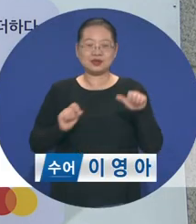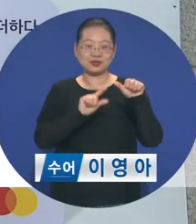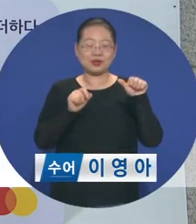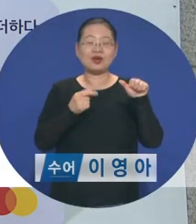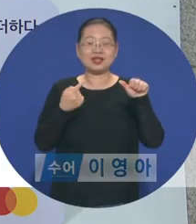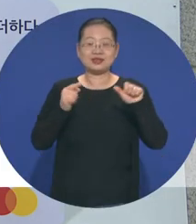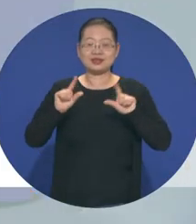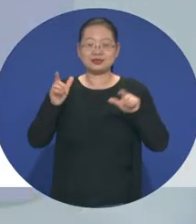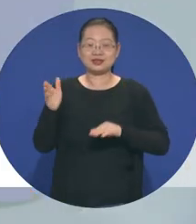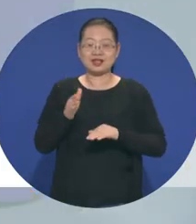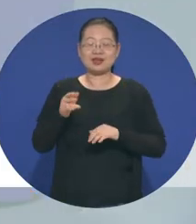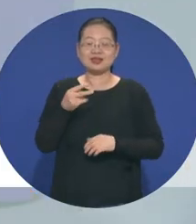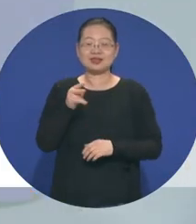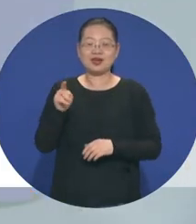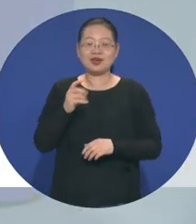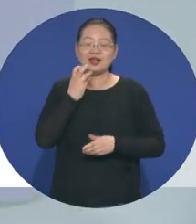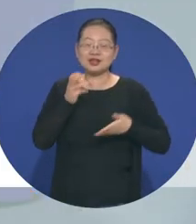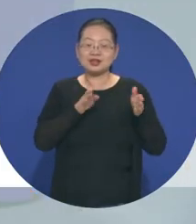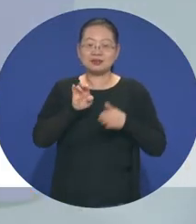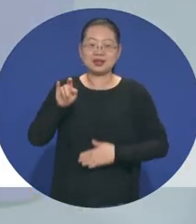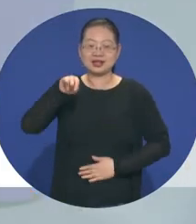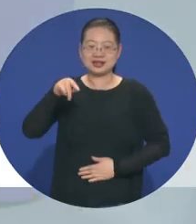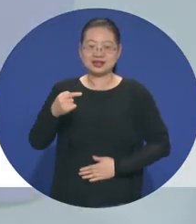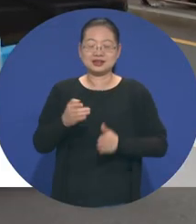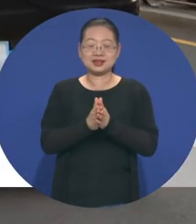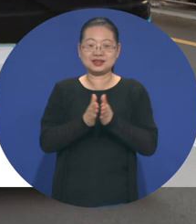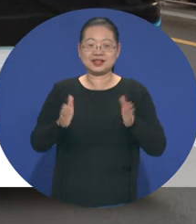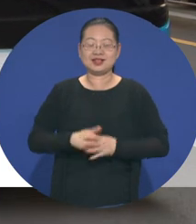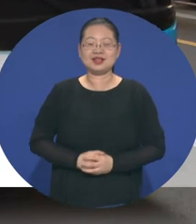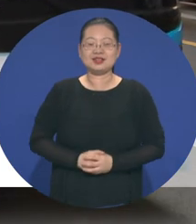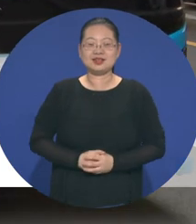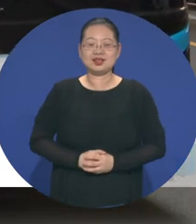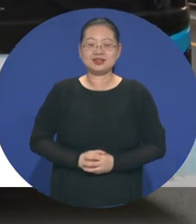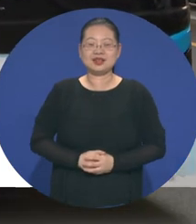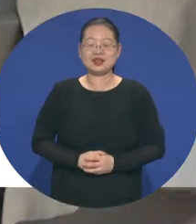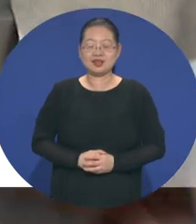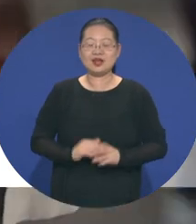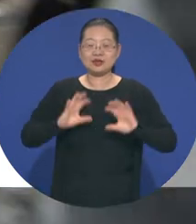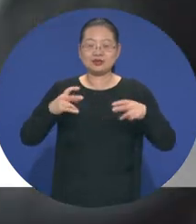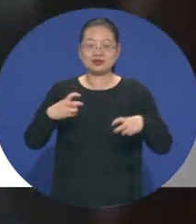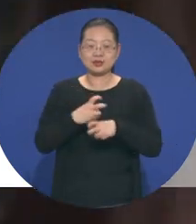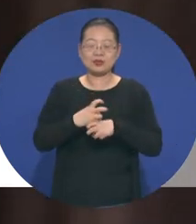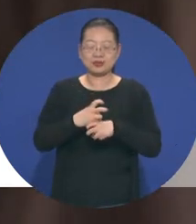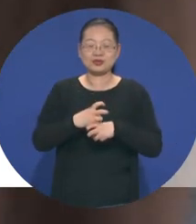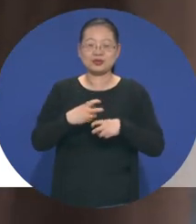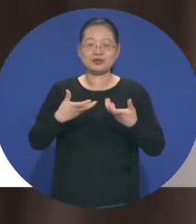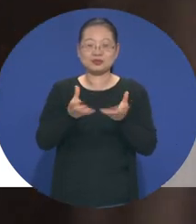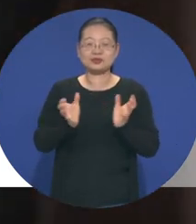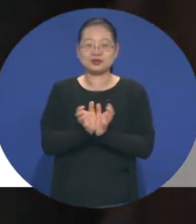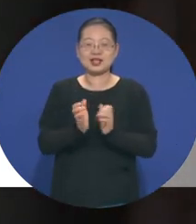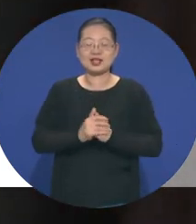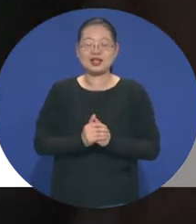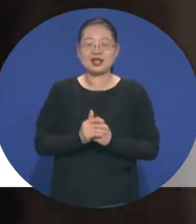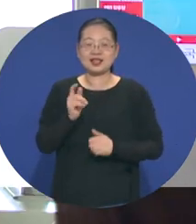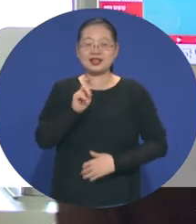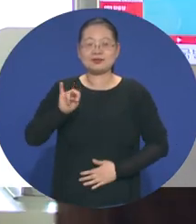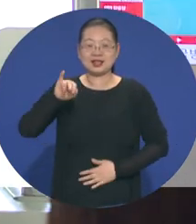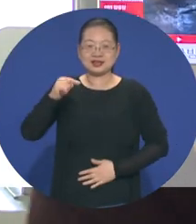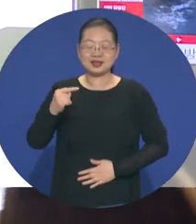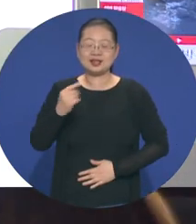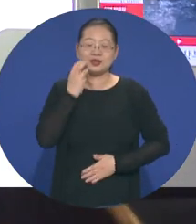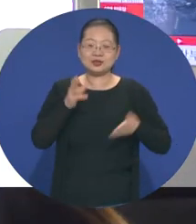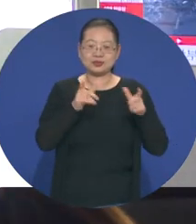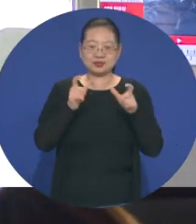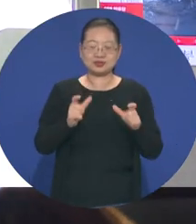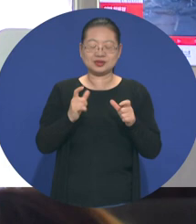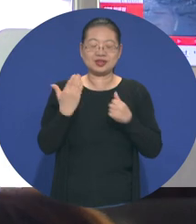5월 1일부터 더 경기 패스가 본격 시행됩니다. 이는 국토교통부의 K패스 혜택에 경기 도민만의 추가 혜택을